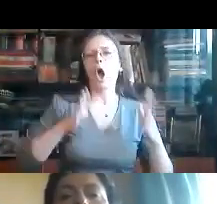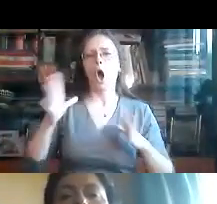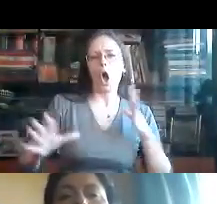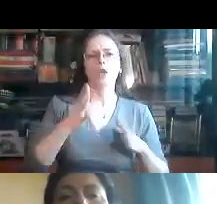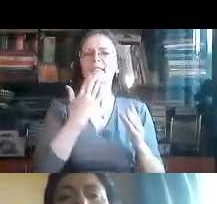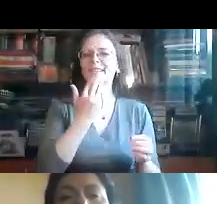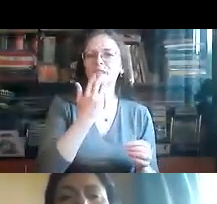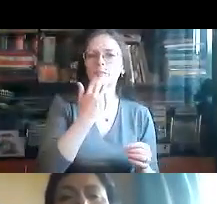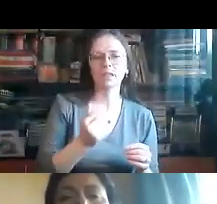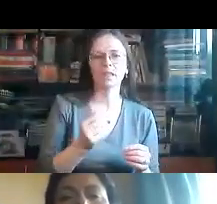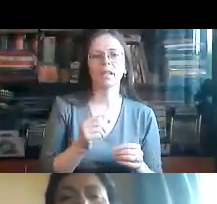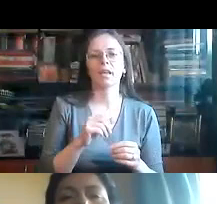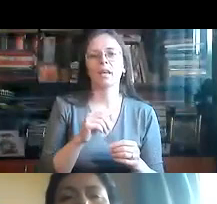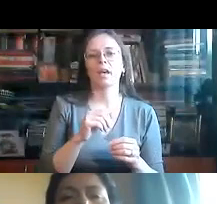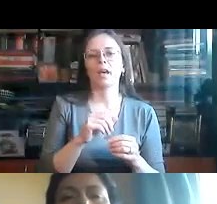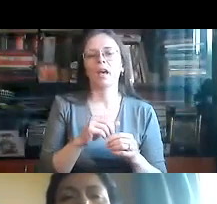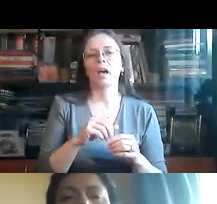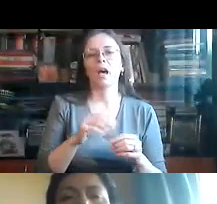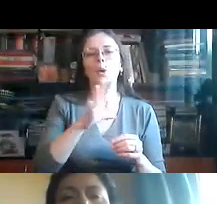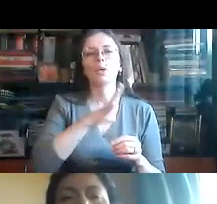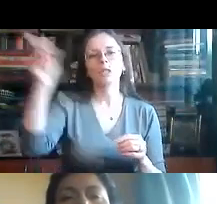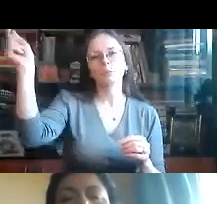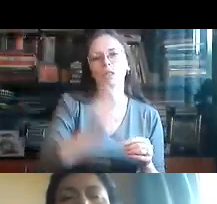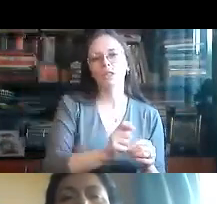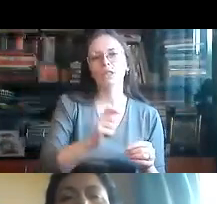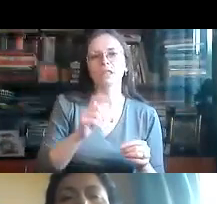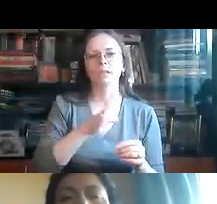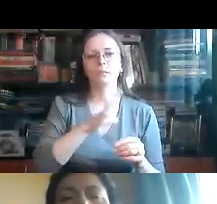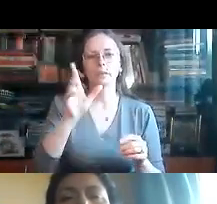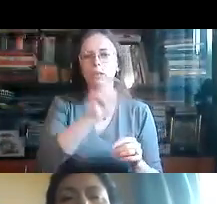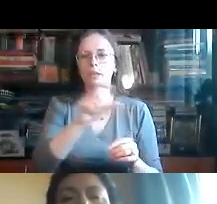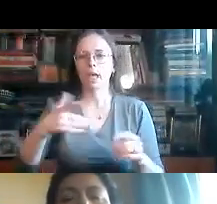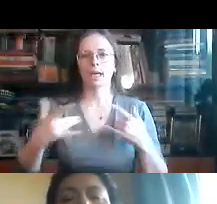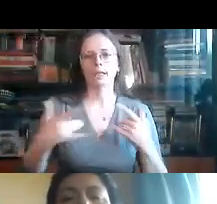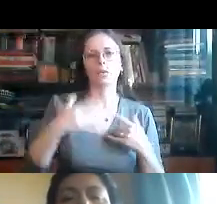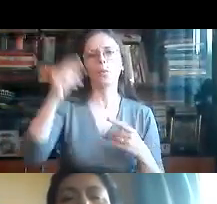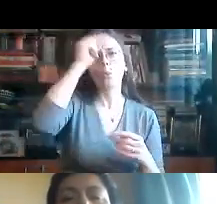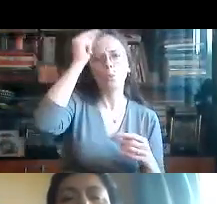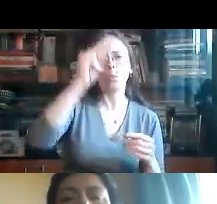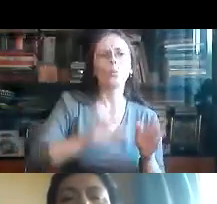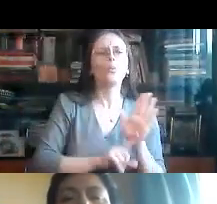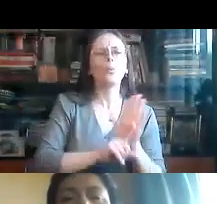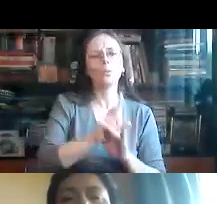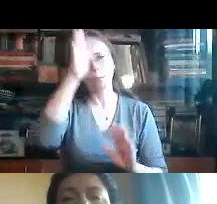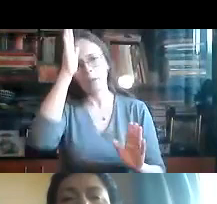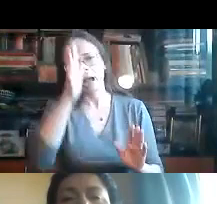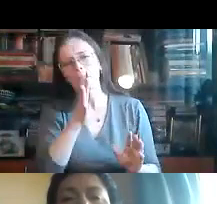студией. Ребята, которые когда-то приходили в студию, учились у меня 5 месяцев, и продолжаем мы с ними работать над разными